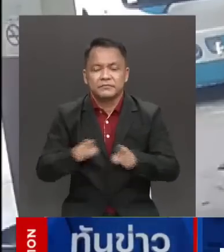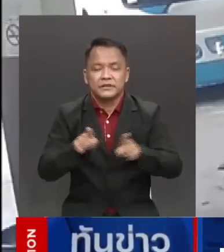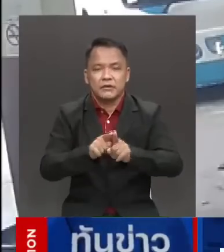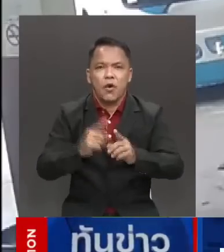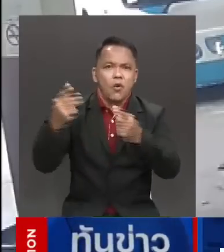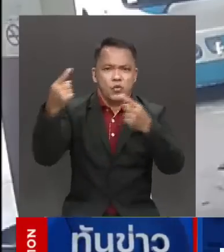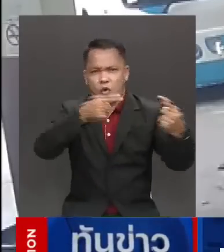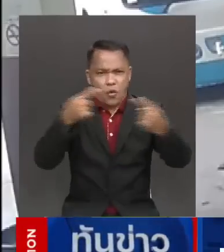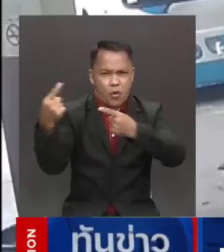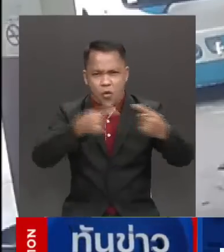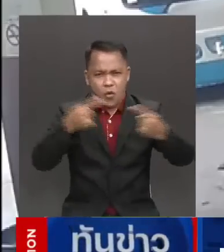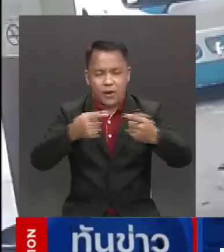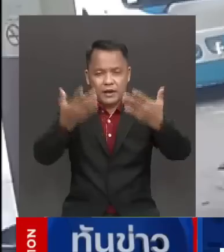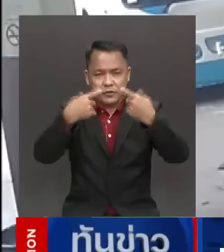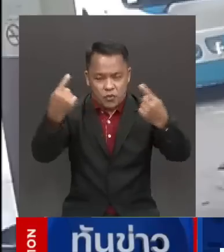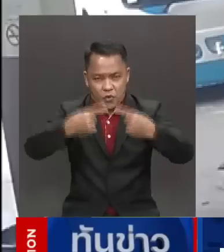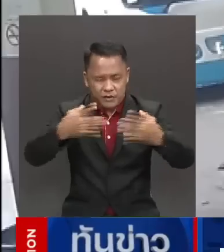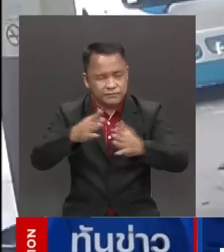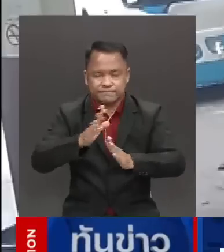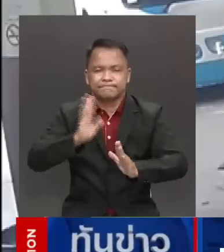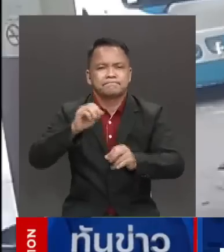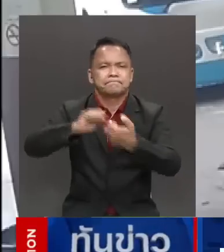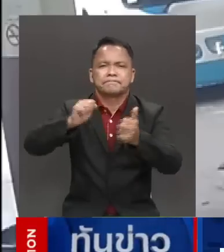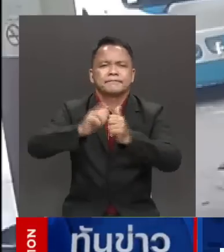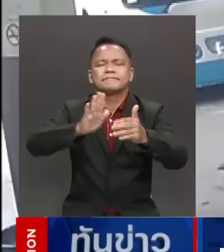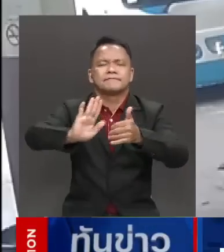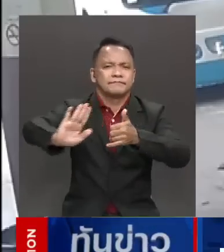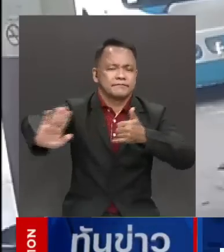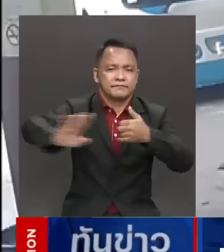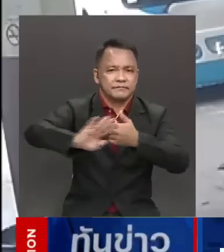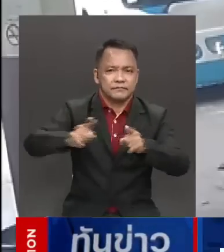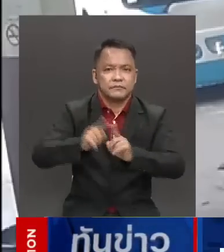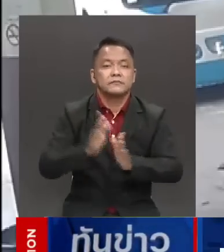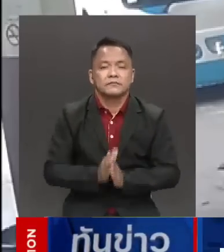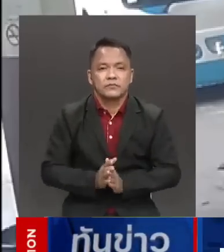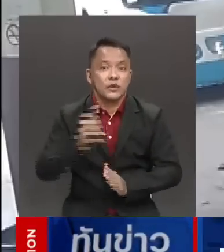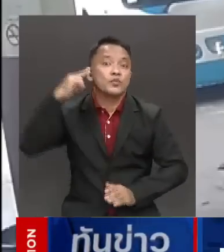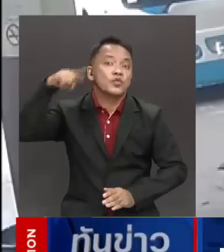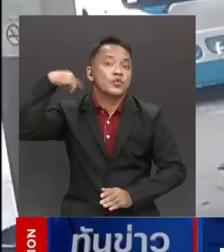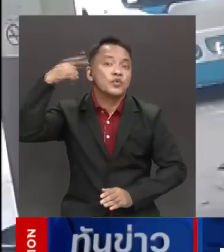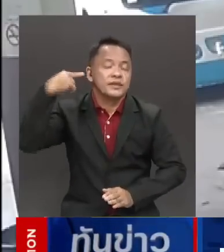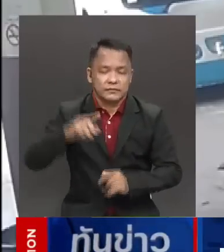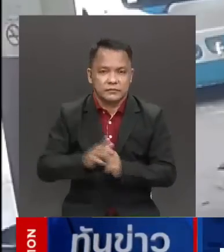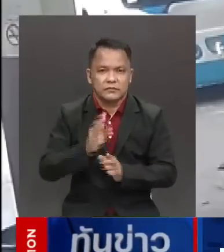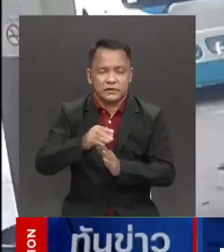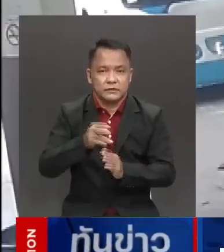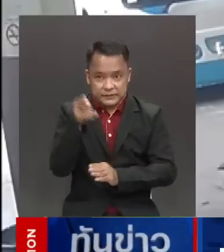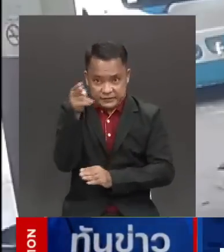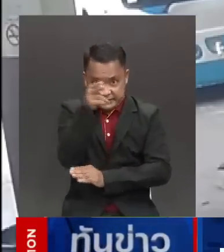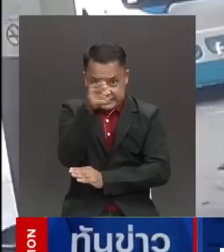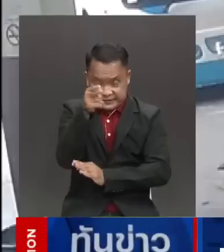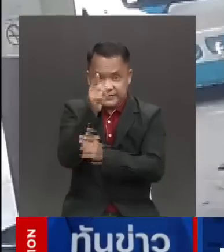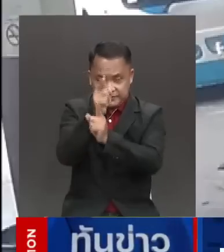โต้เถียงอะค่ะแล้วก็เดินออกมาเพราะก็ไม่อยากจะมีปัญหาใช่ไหมคะตัวของผู้หญิงเนี่ยเธอก็พยายามจะถ่าย